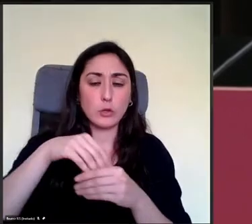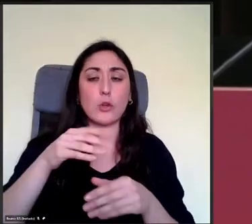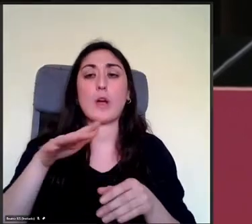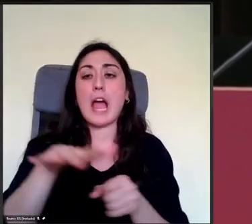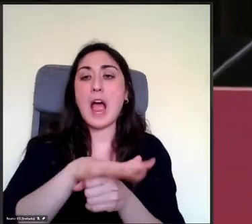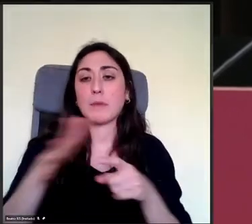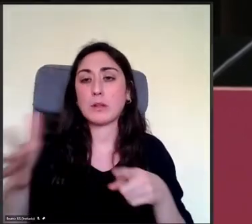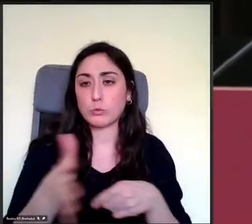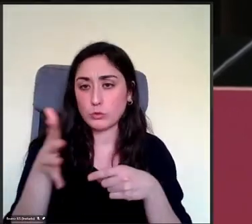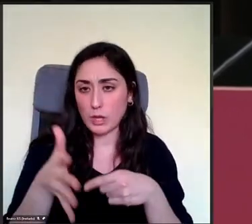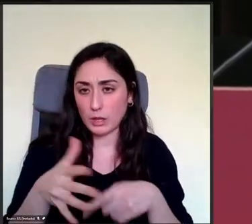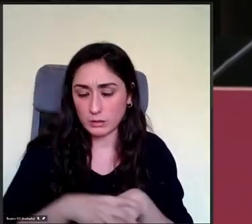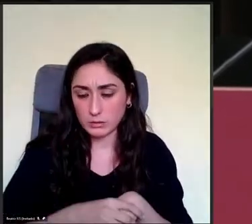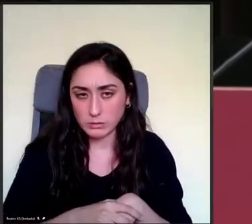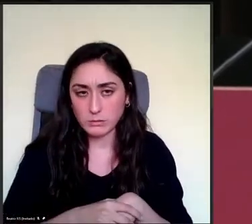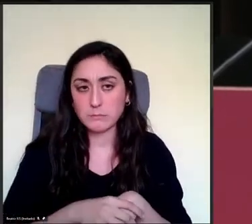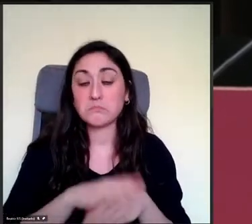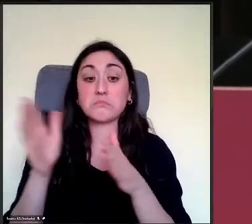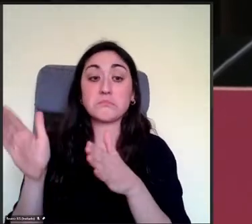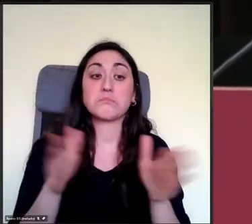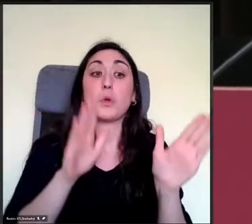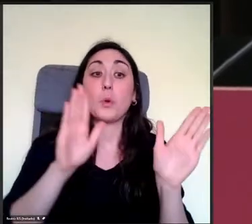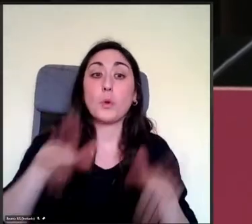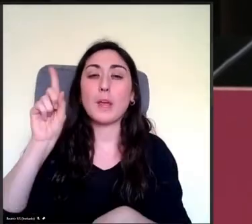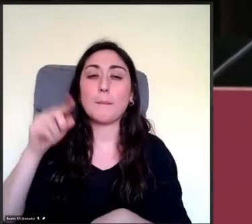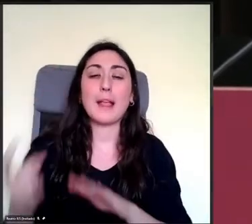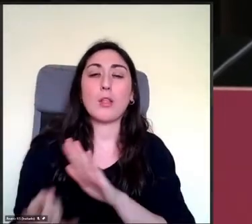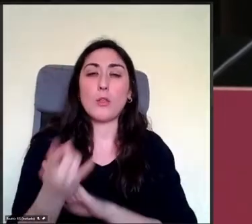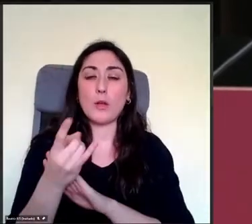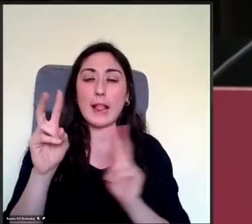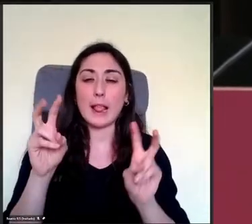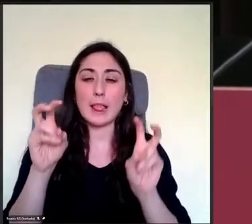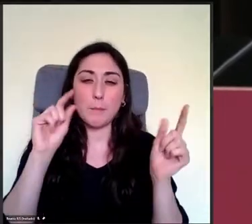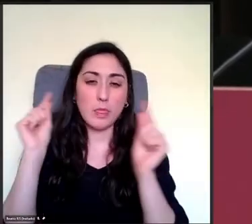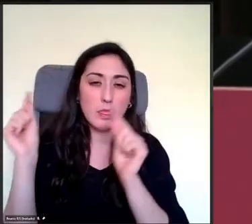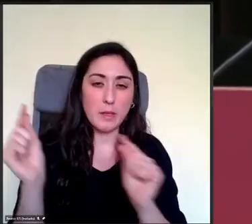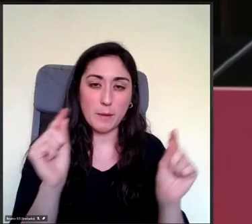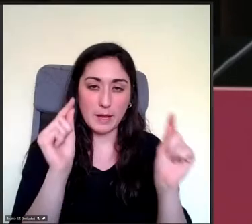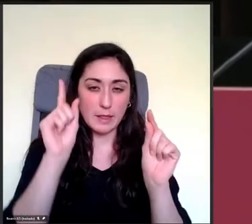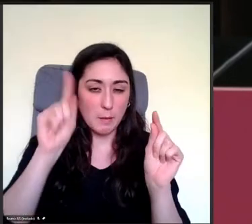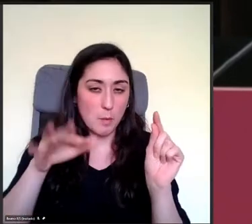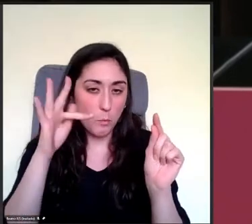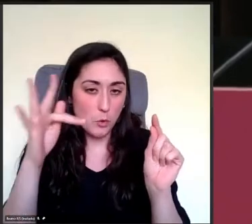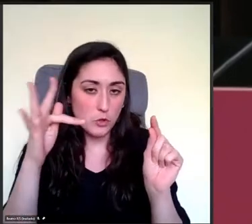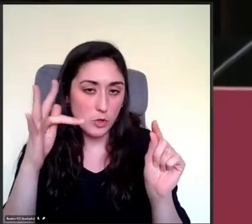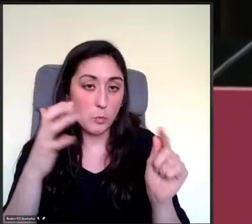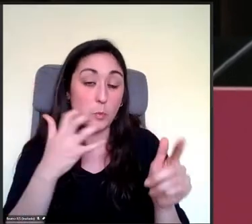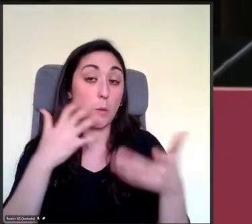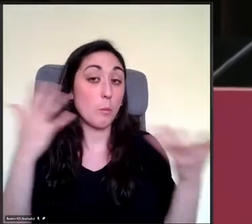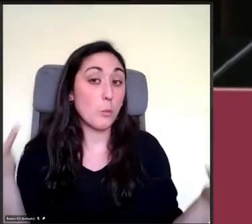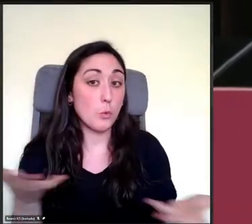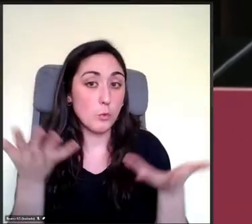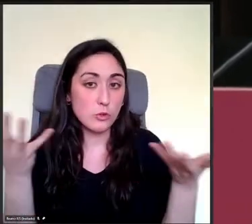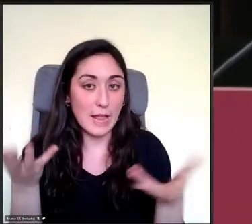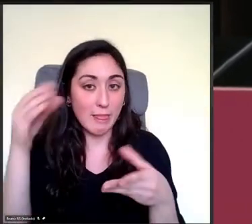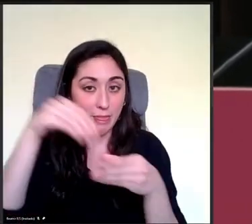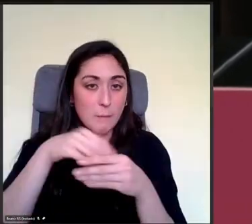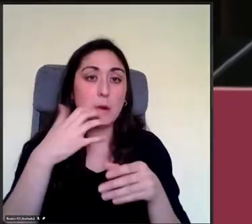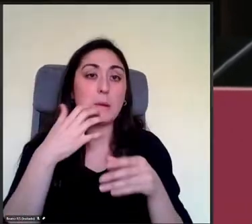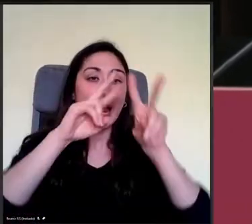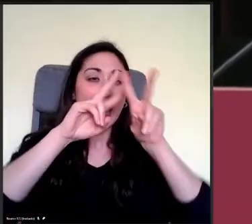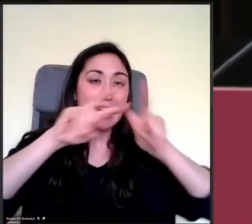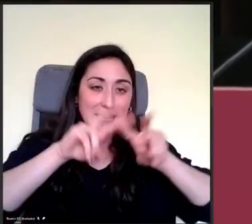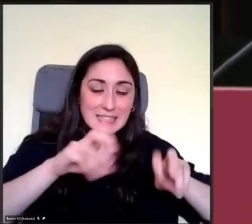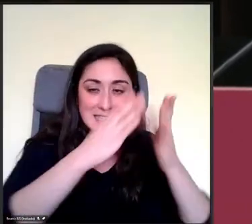últim, també va sortir en el debat que fos bo també promocionar dins de la recerca les